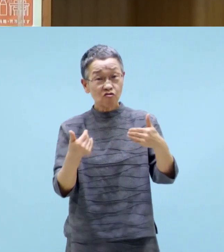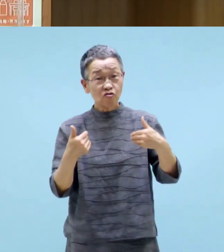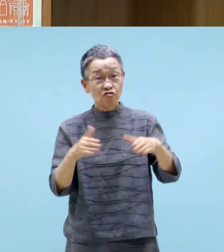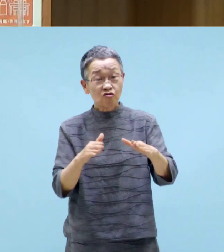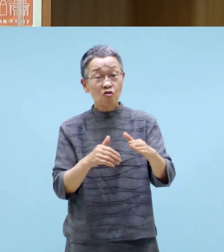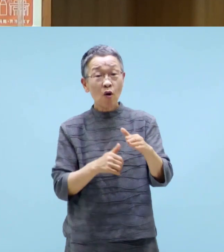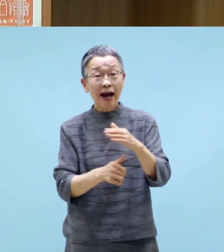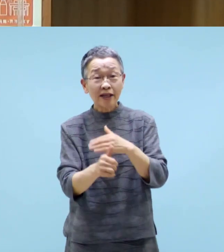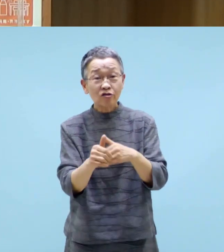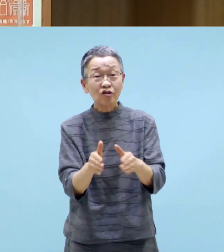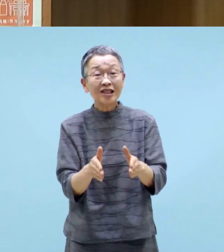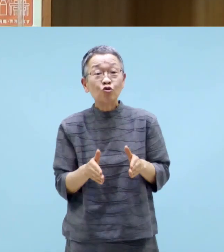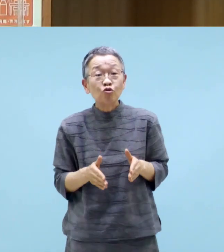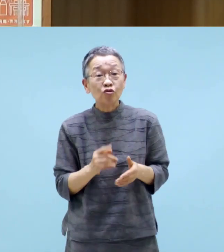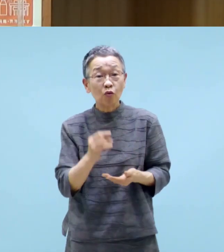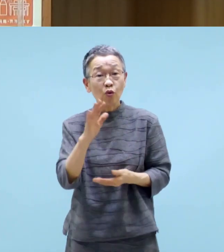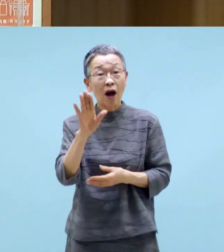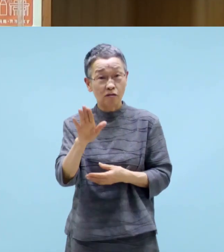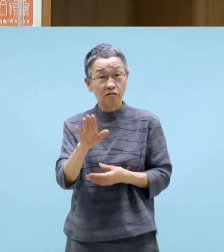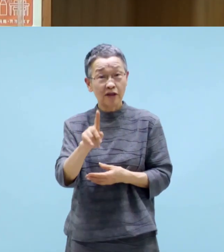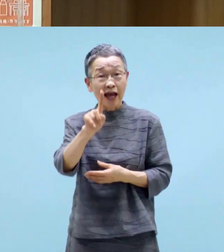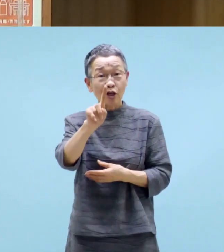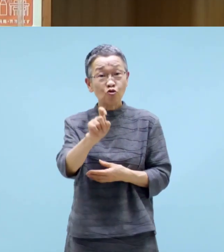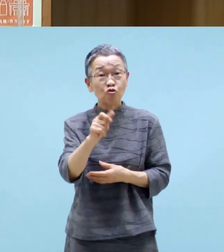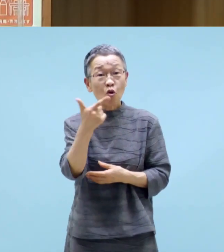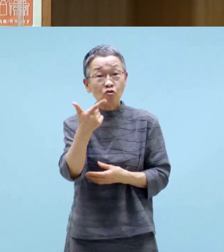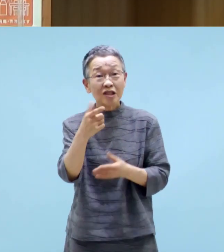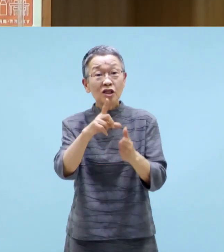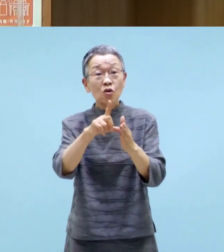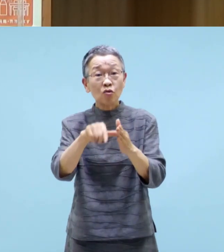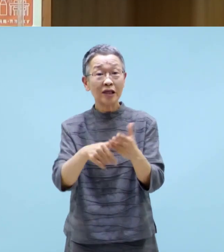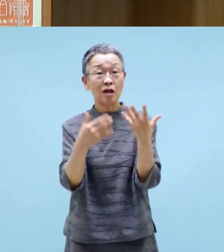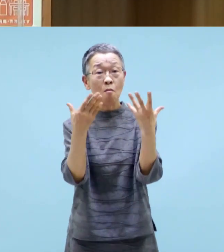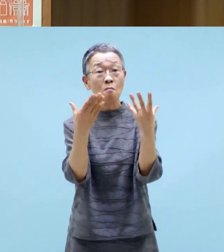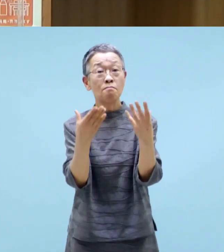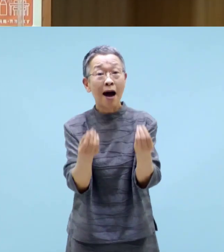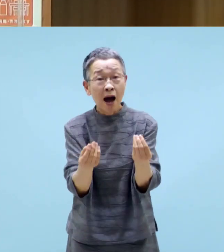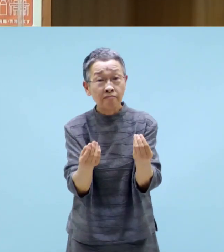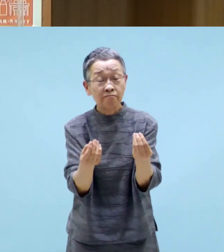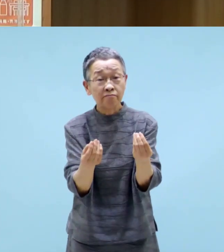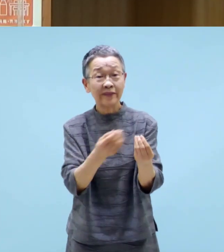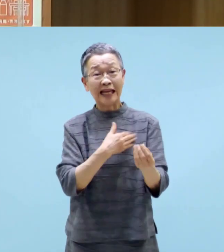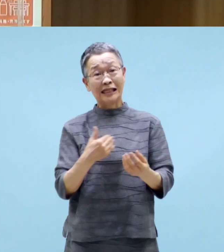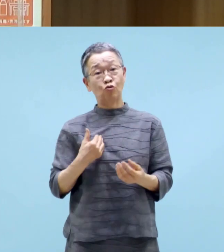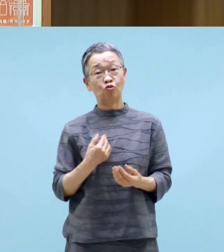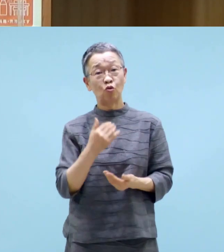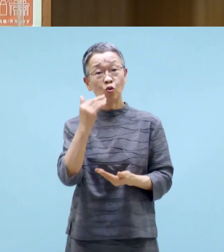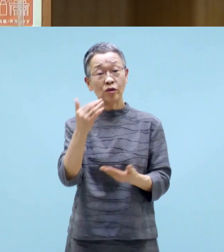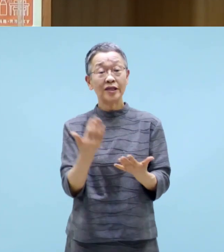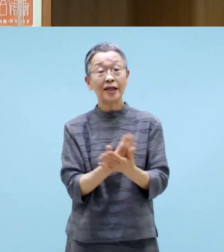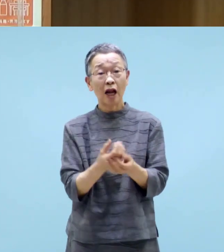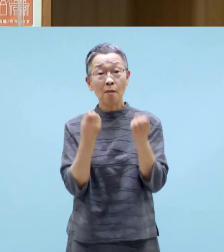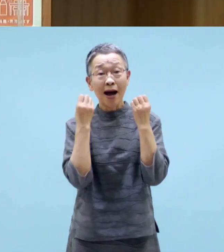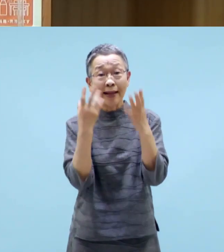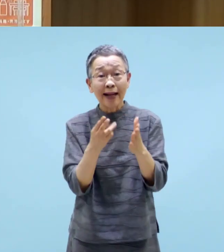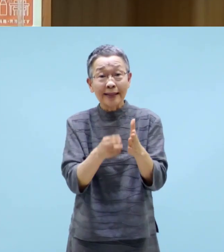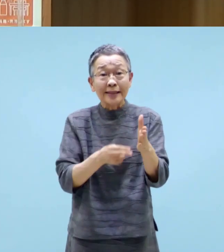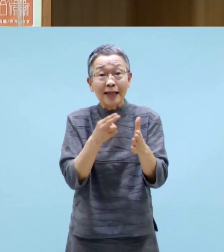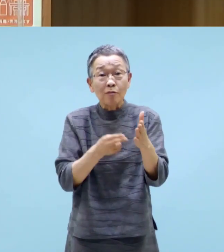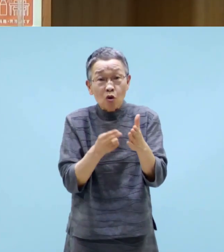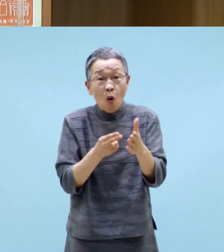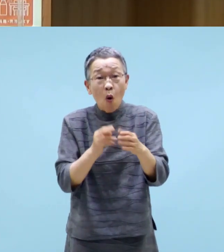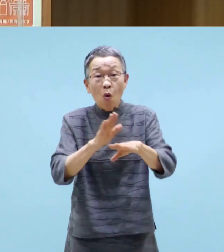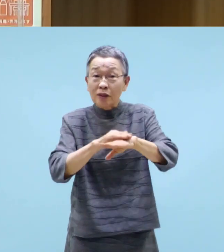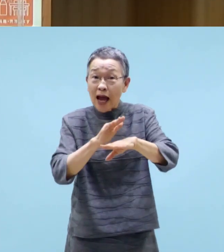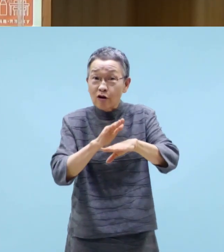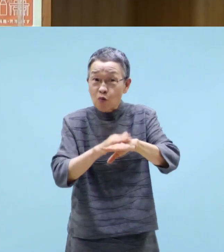ています。16日で例えば解除できるというふうになった場合はこちらの新しい旅のスタイルも再開の可能